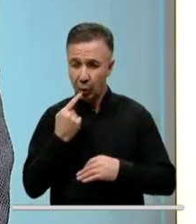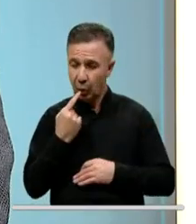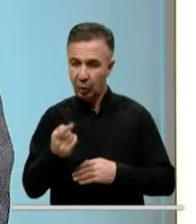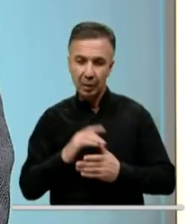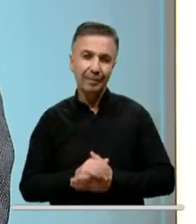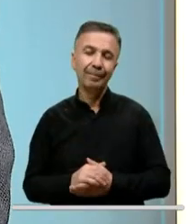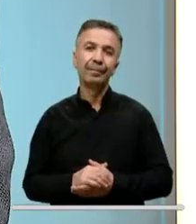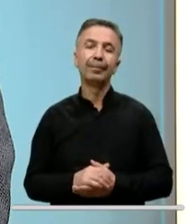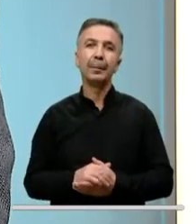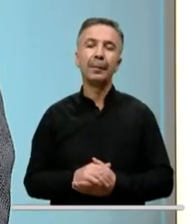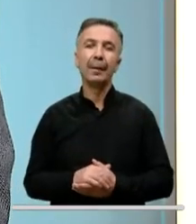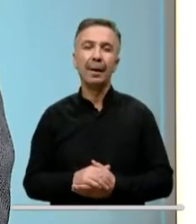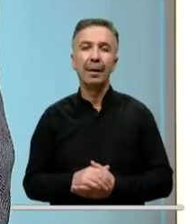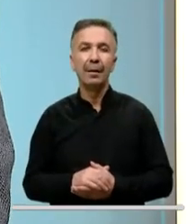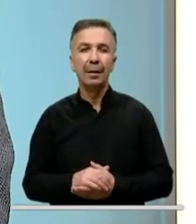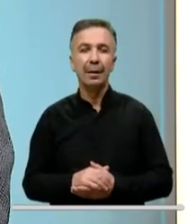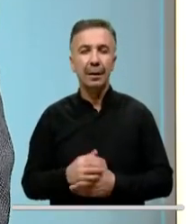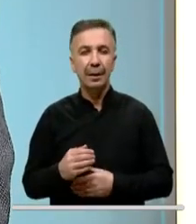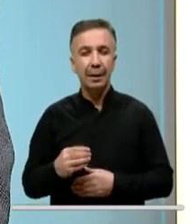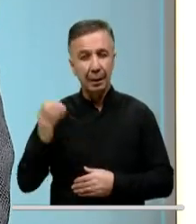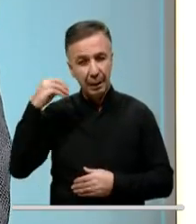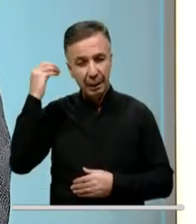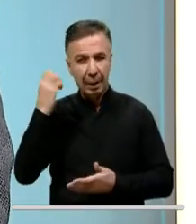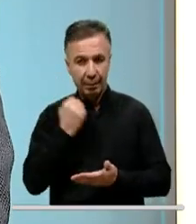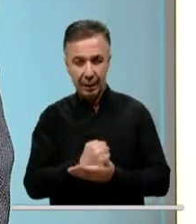söylüyoruz. Dini nikah